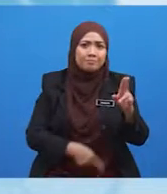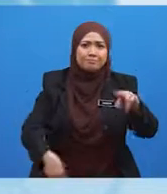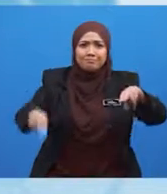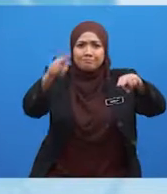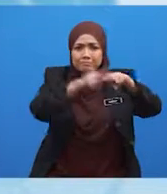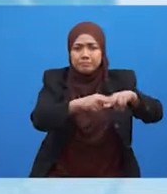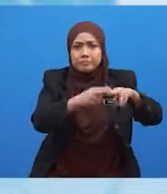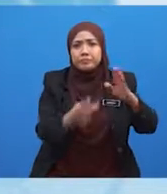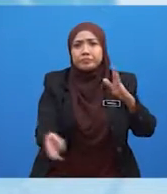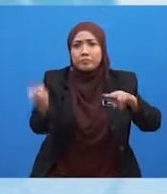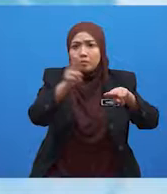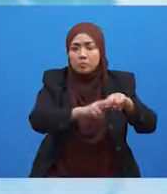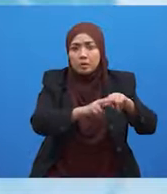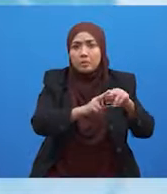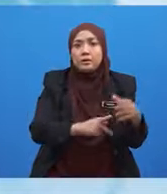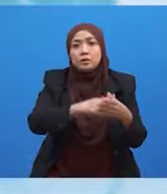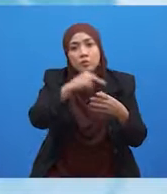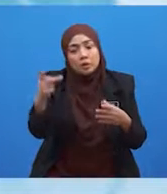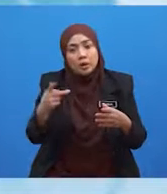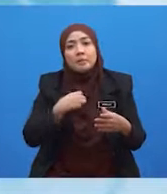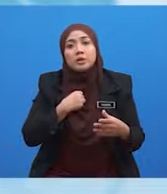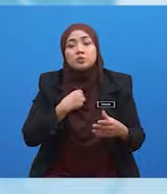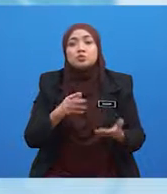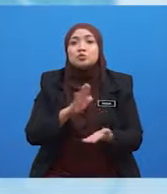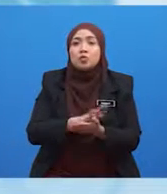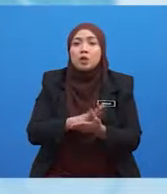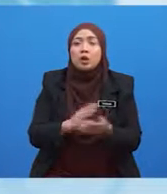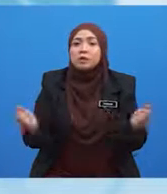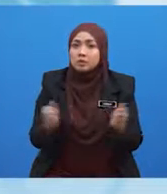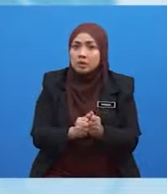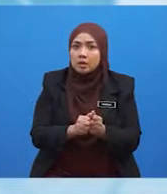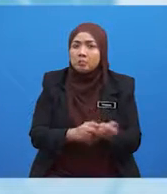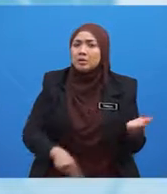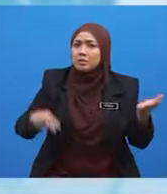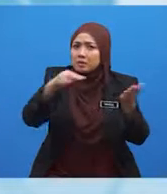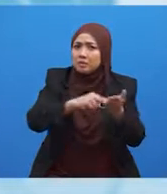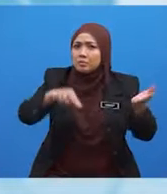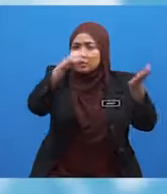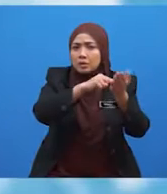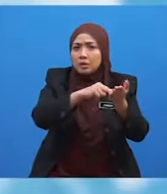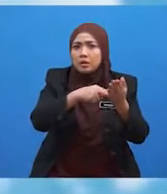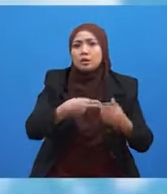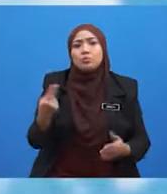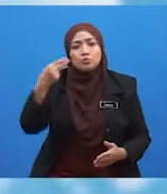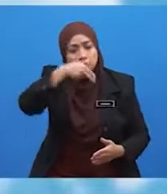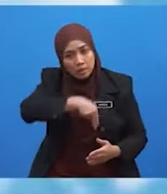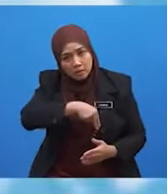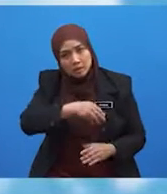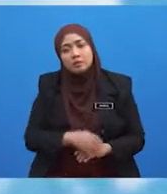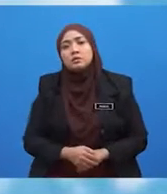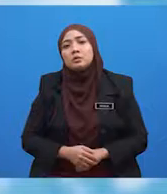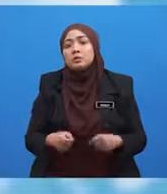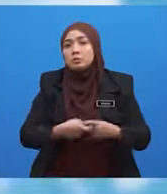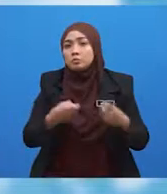meraih kesempatan terhadap sewashi dengan meningkatkan keuntungan keputusan